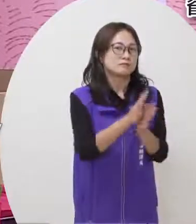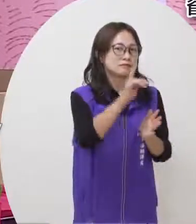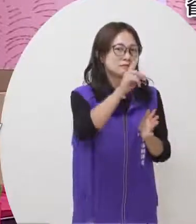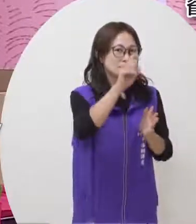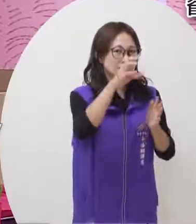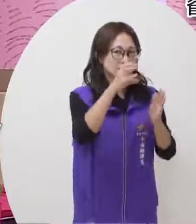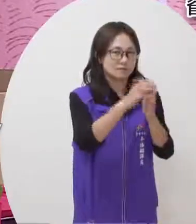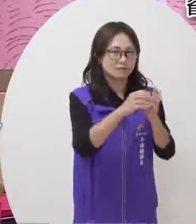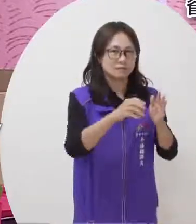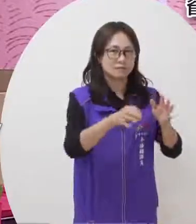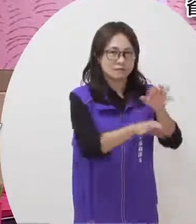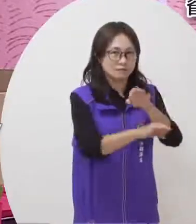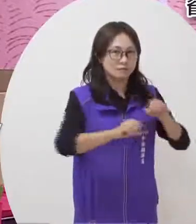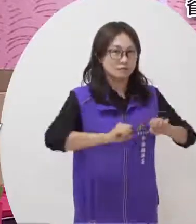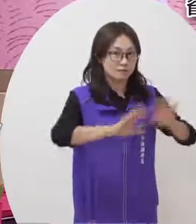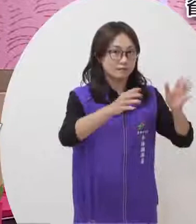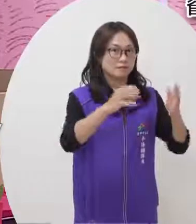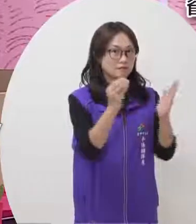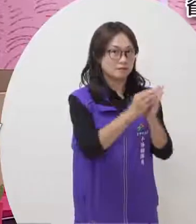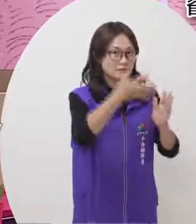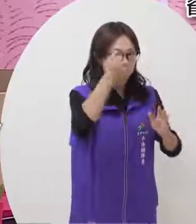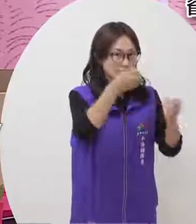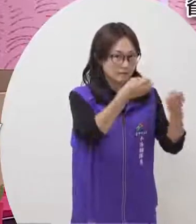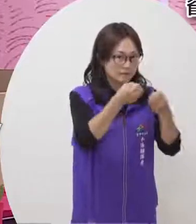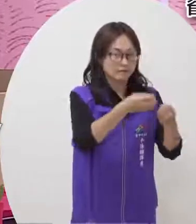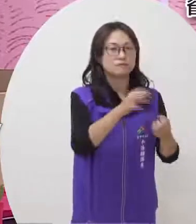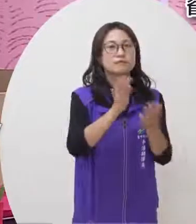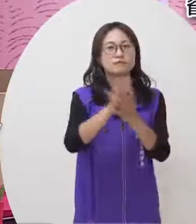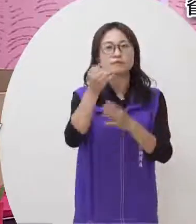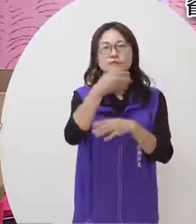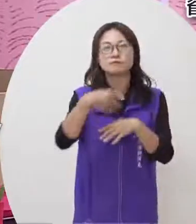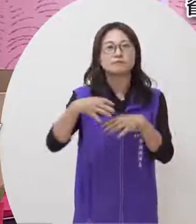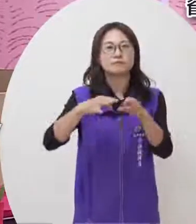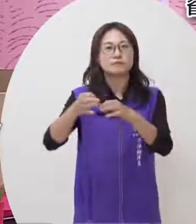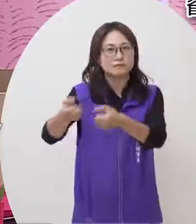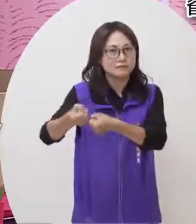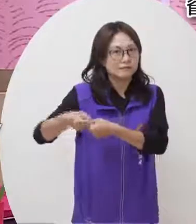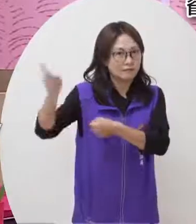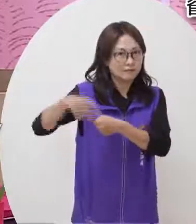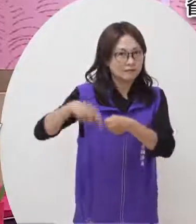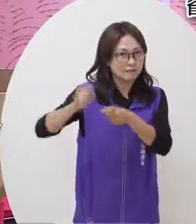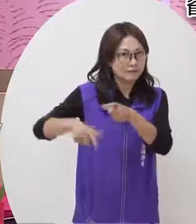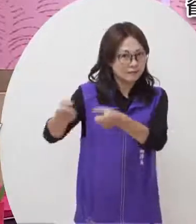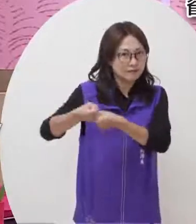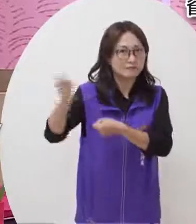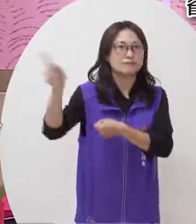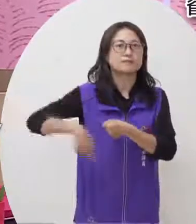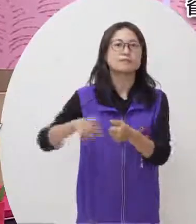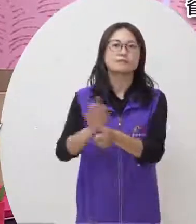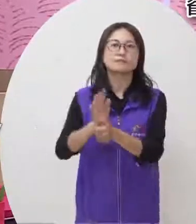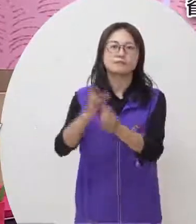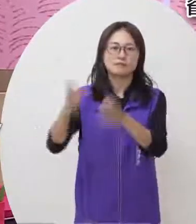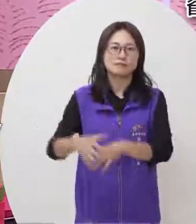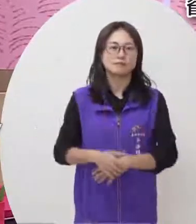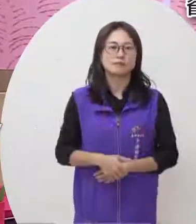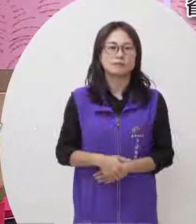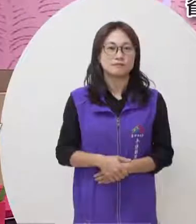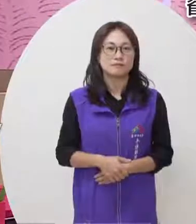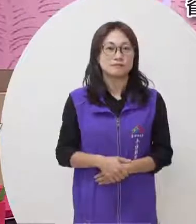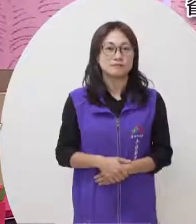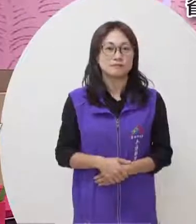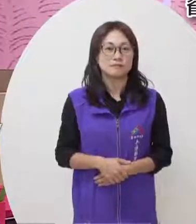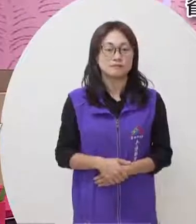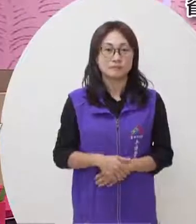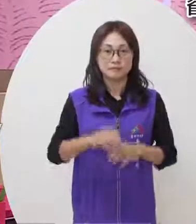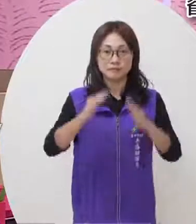教，未来可能透过一个招商的方式我们来做处理。那有关活动面也跟里长做个报告，市长上任之后台